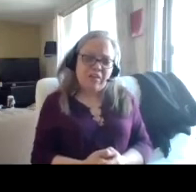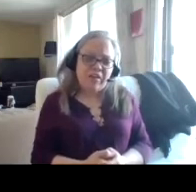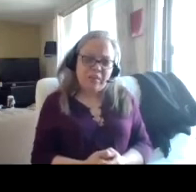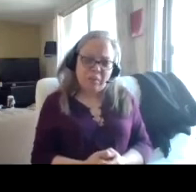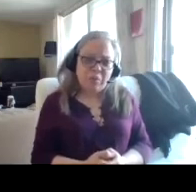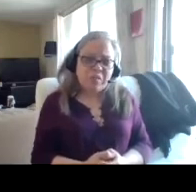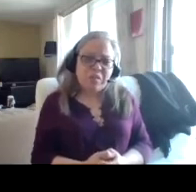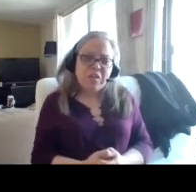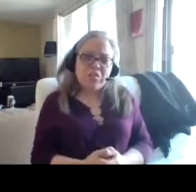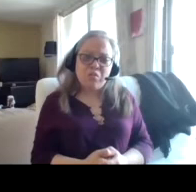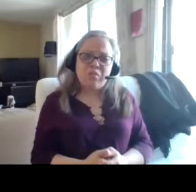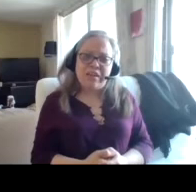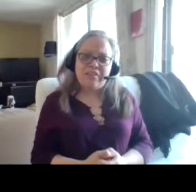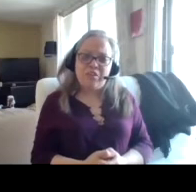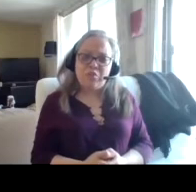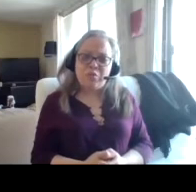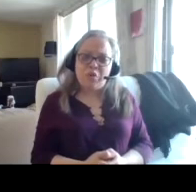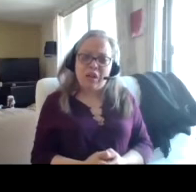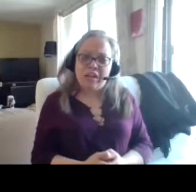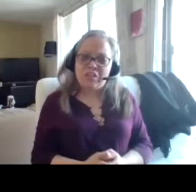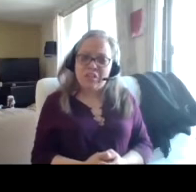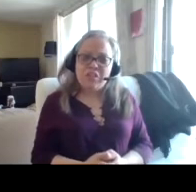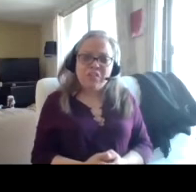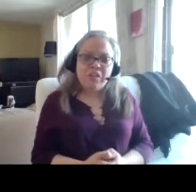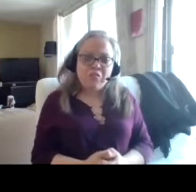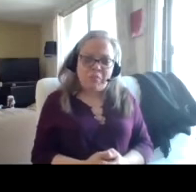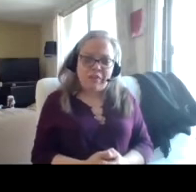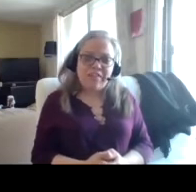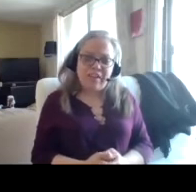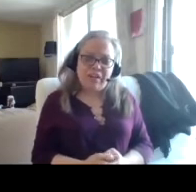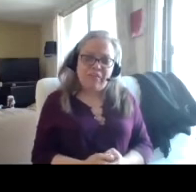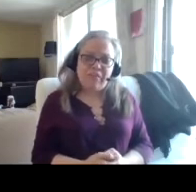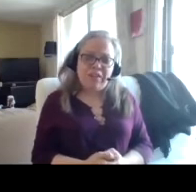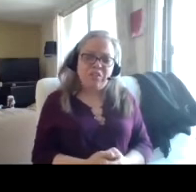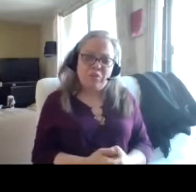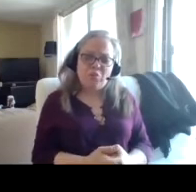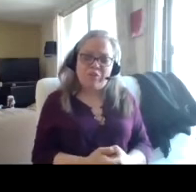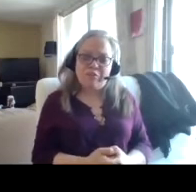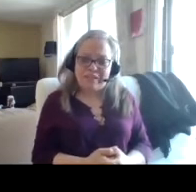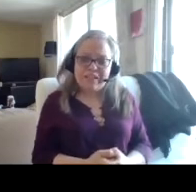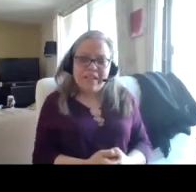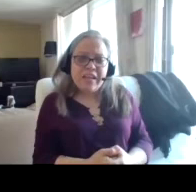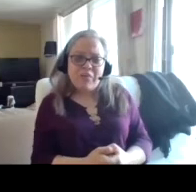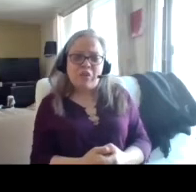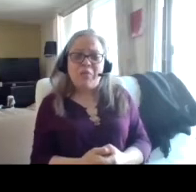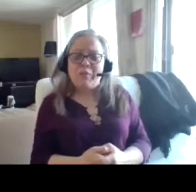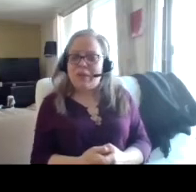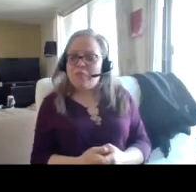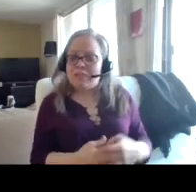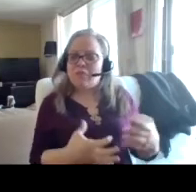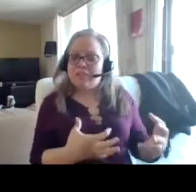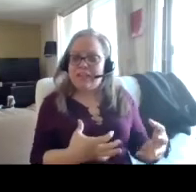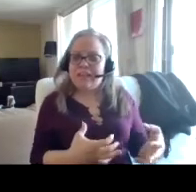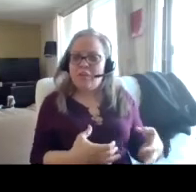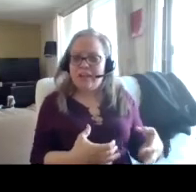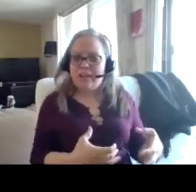personnes atteintes de maladies chroniques. Ils ont été identifiés par la province. Donc, ce sont des gens qui souffrent de maladies chroniques et seront vaccinés